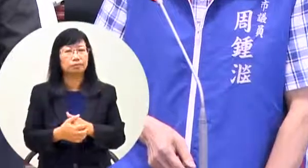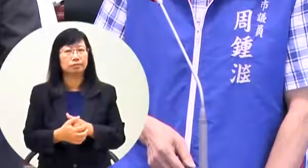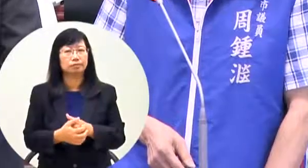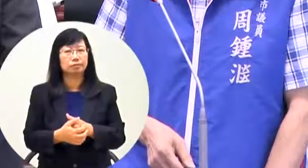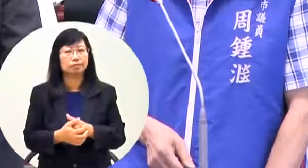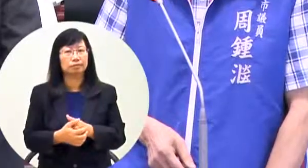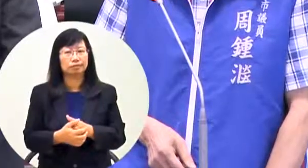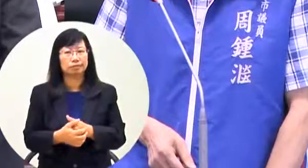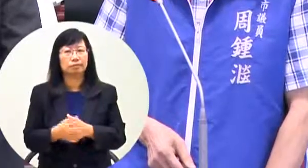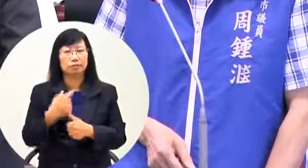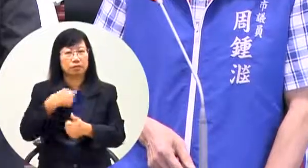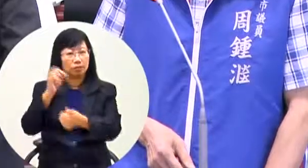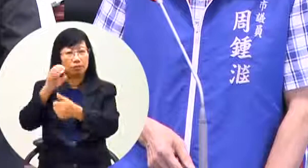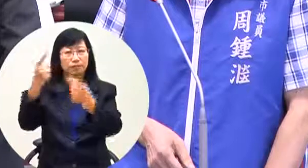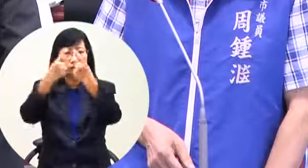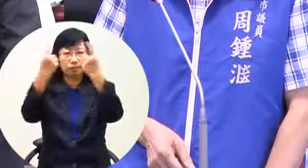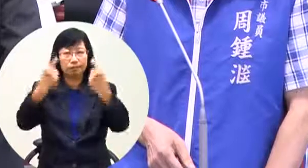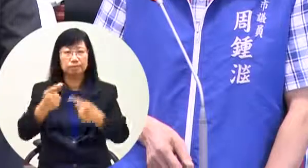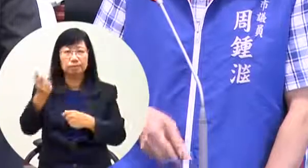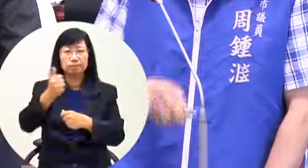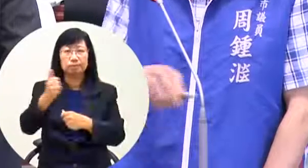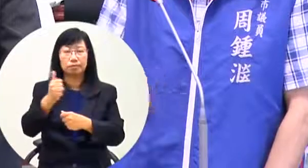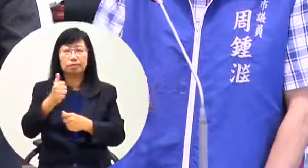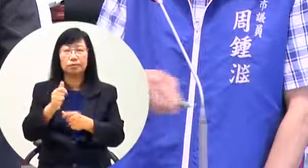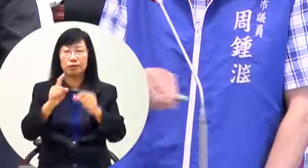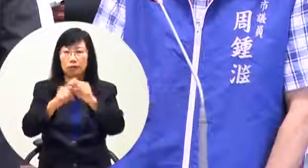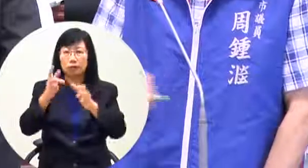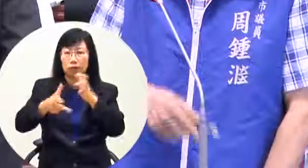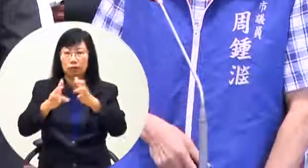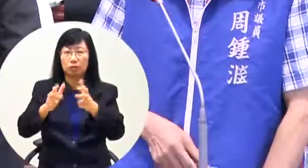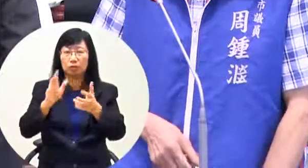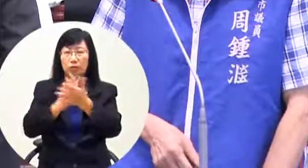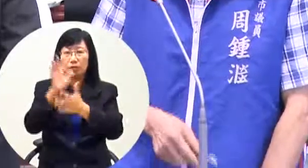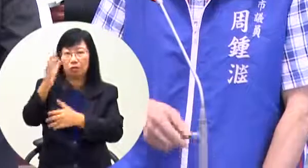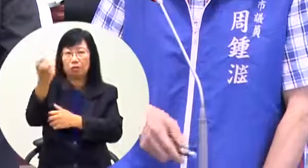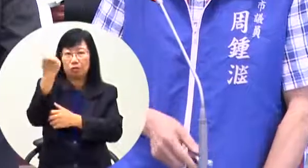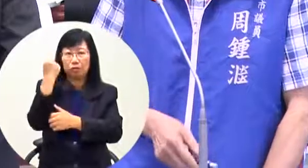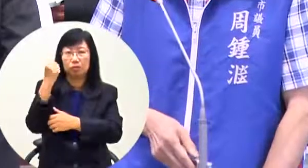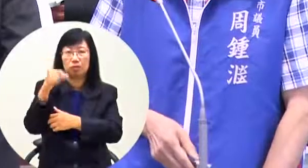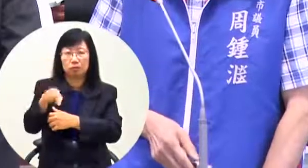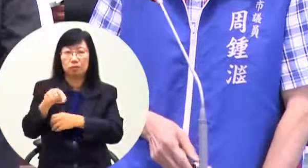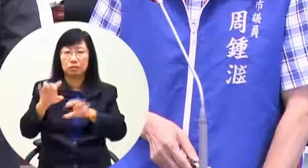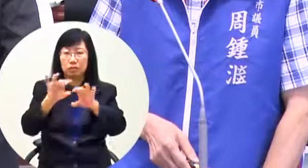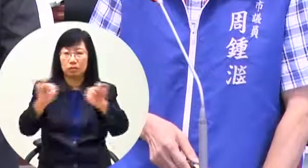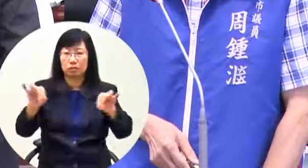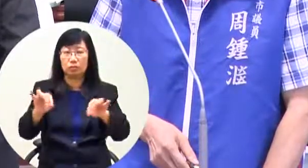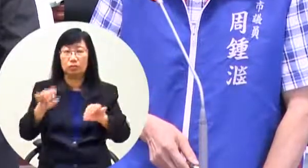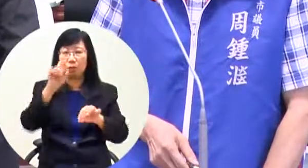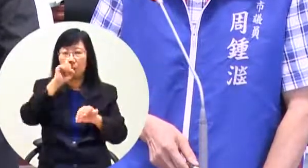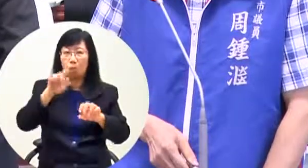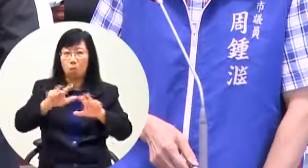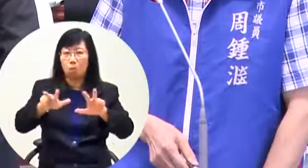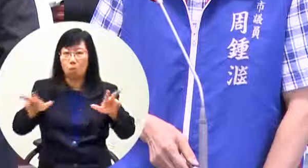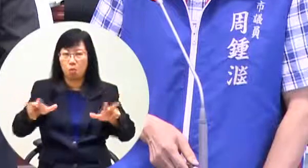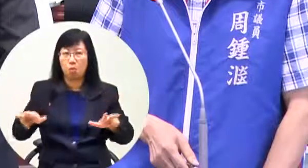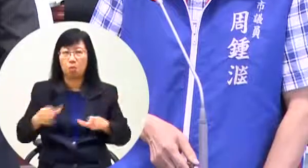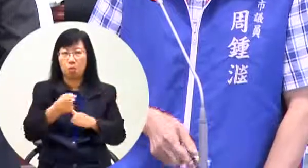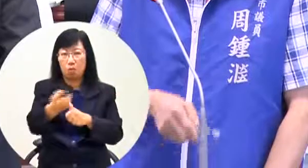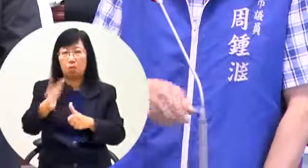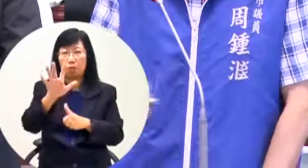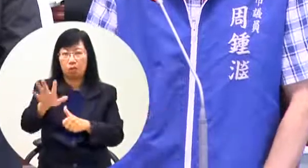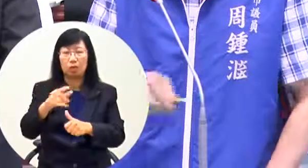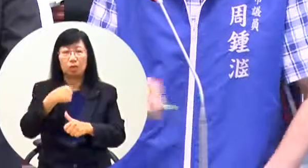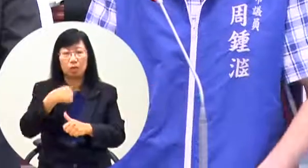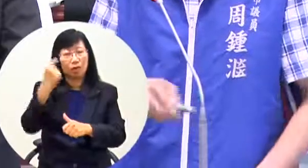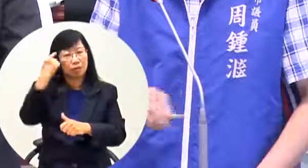中油后进的这一个土壤的污染，要尽速的处理。我相信这嘛是咱周边